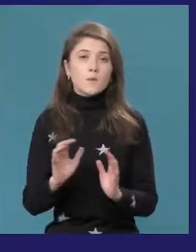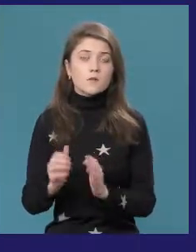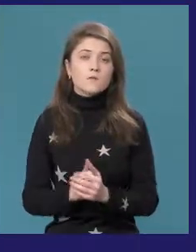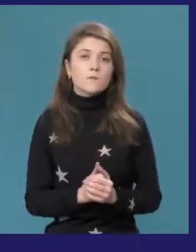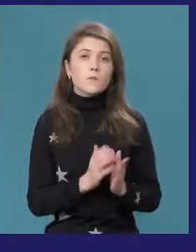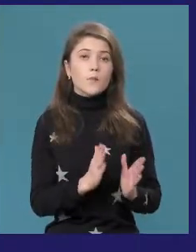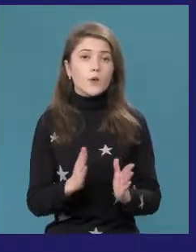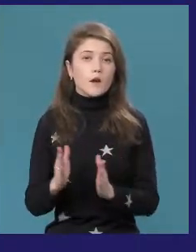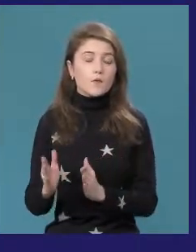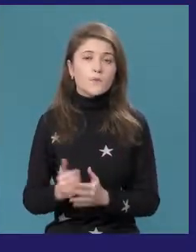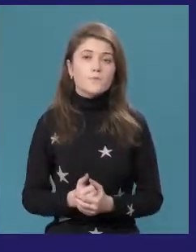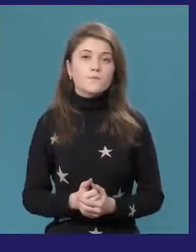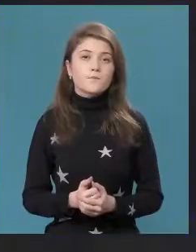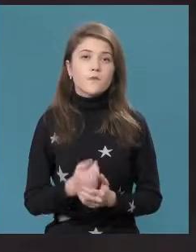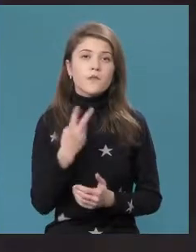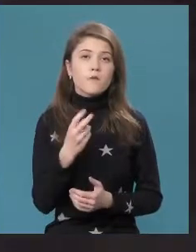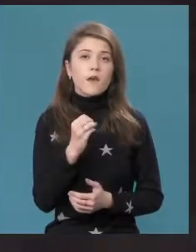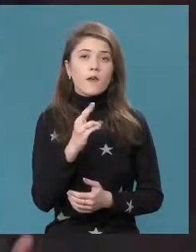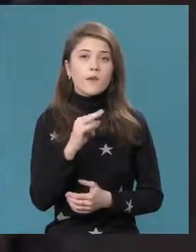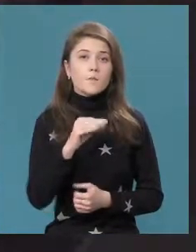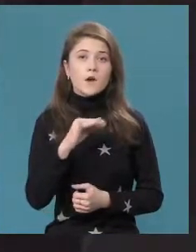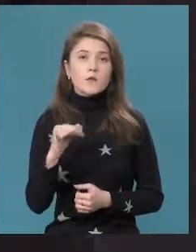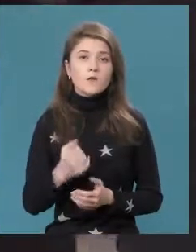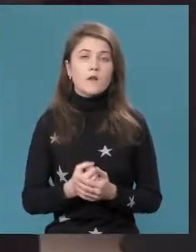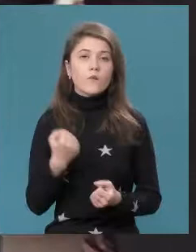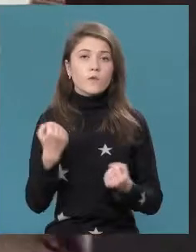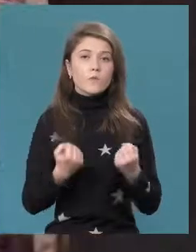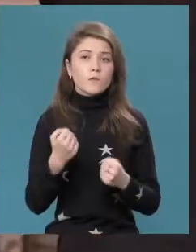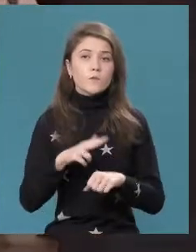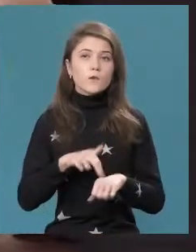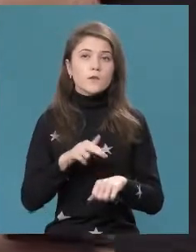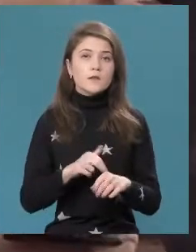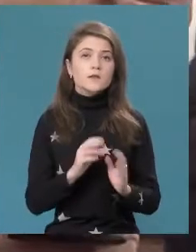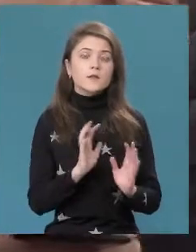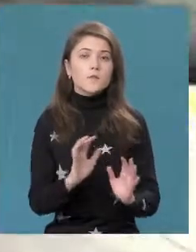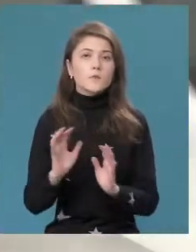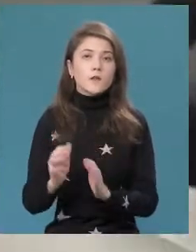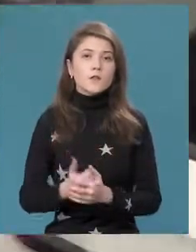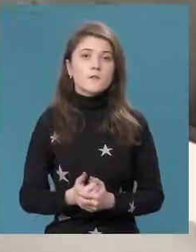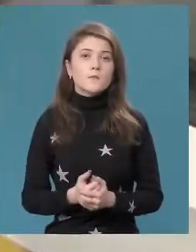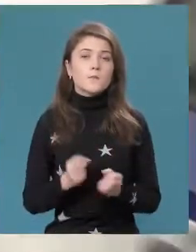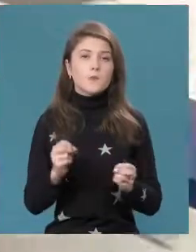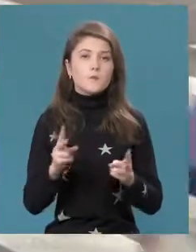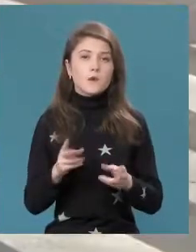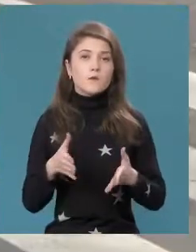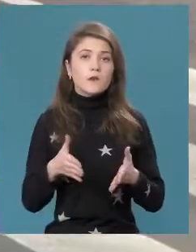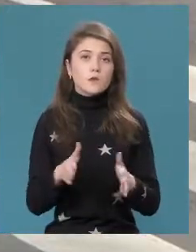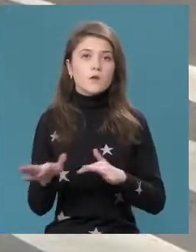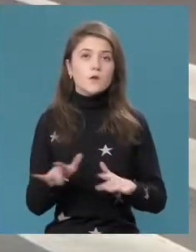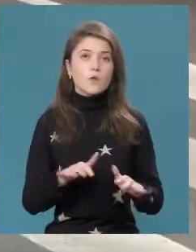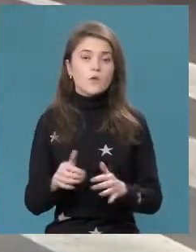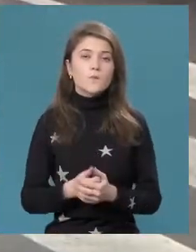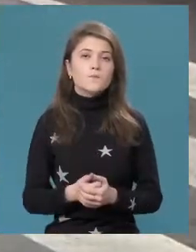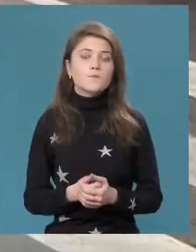порядку. 2 екіпажі автомобілів патрульної поліції забезпечували безпеку дорожнього руху. За